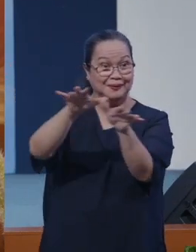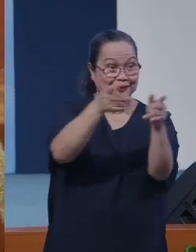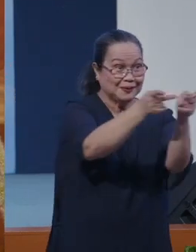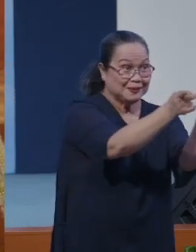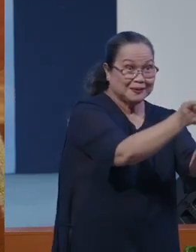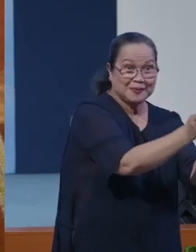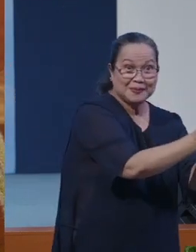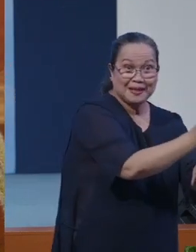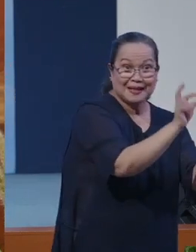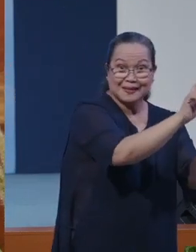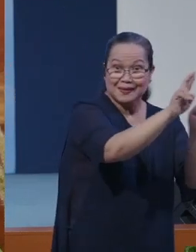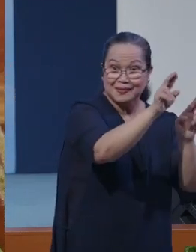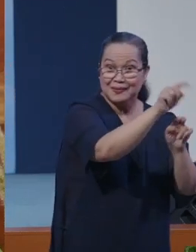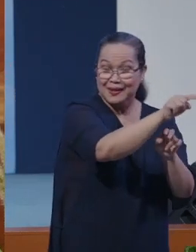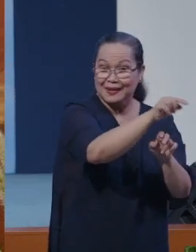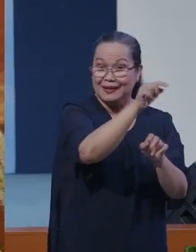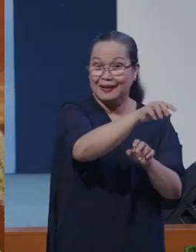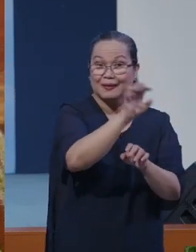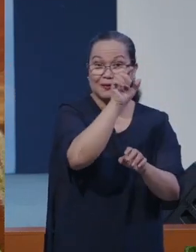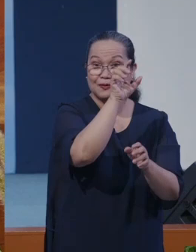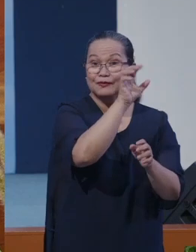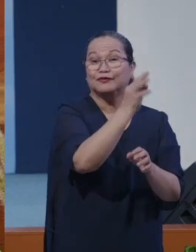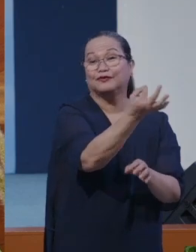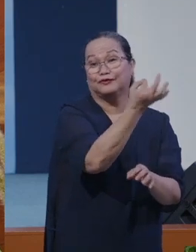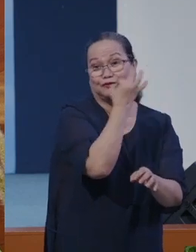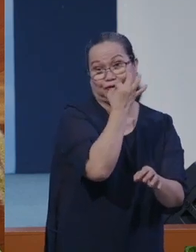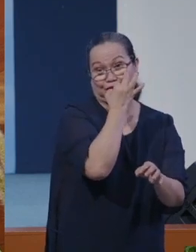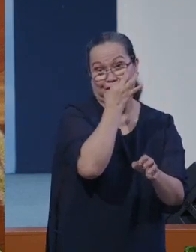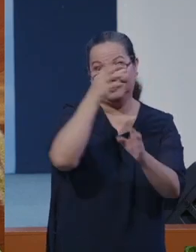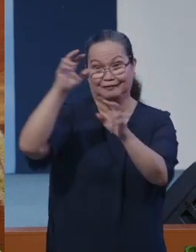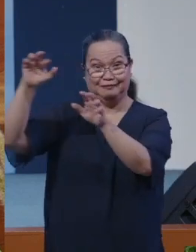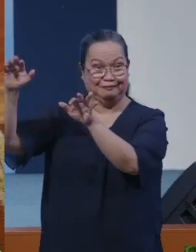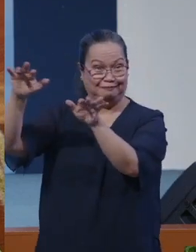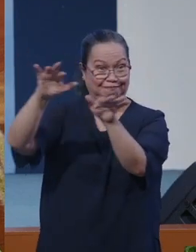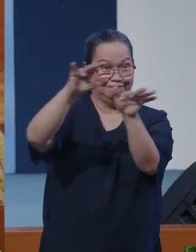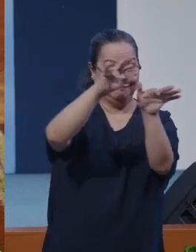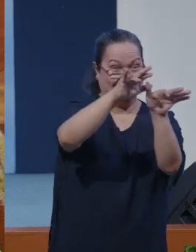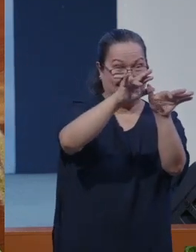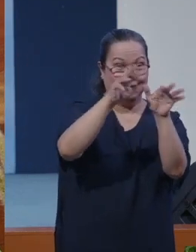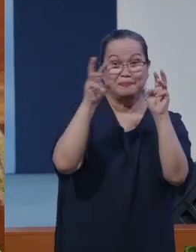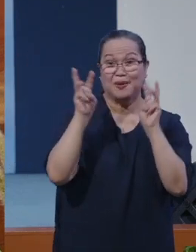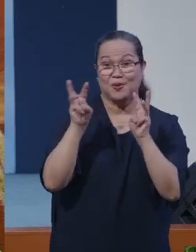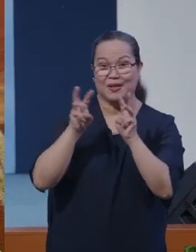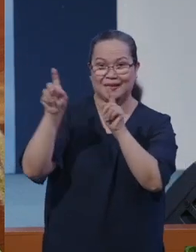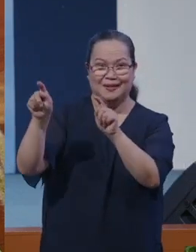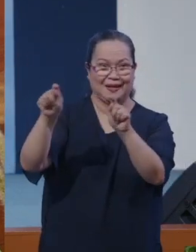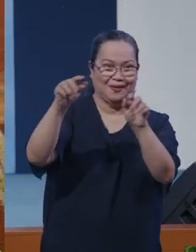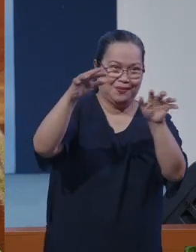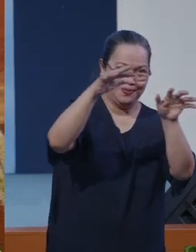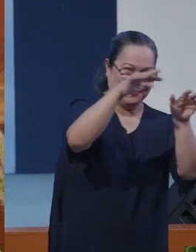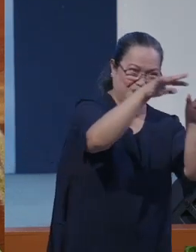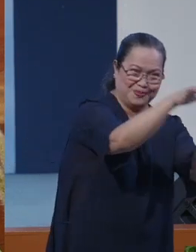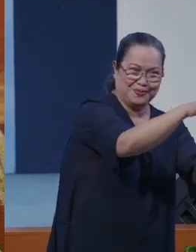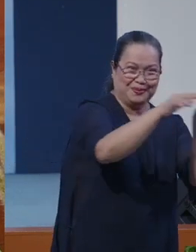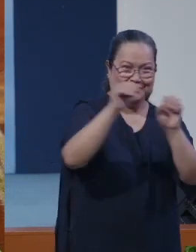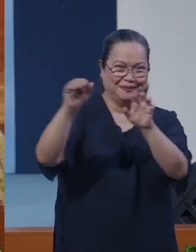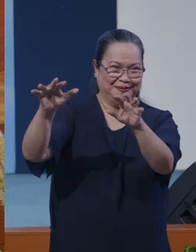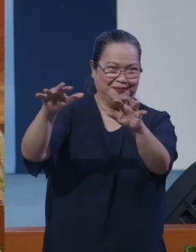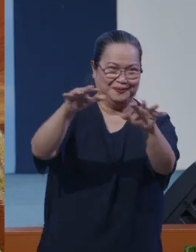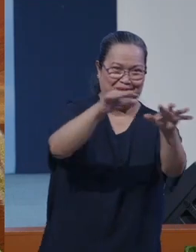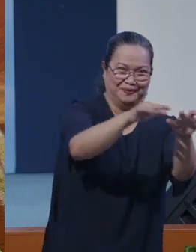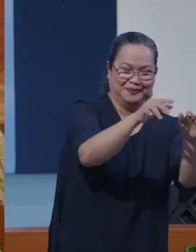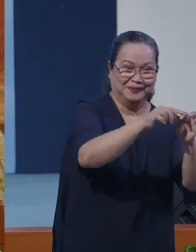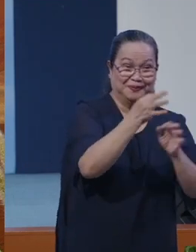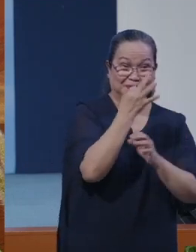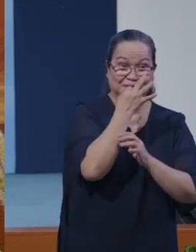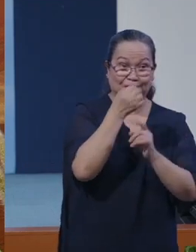saan inihanda na niya ang kanilang kakanin. He provides for our food. Sa